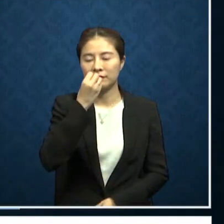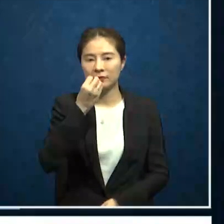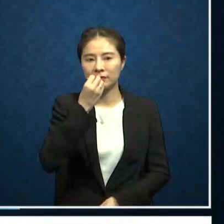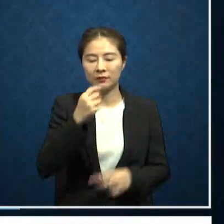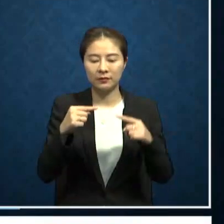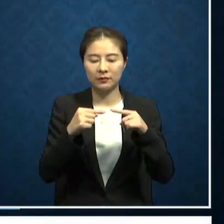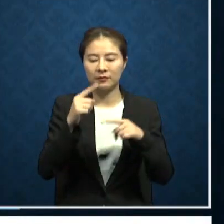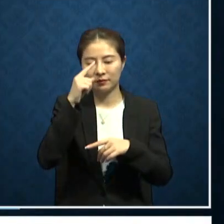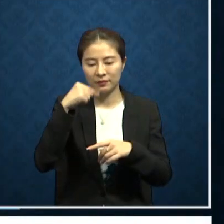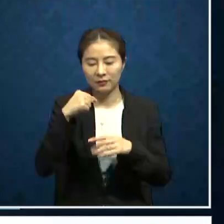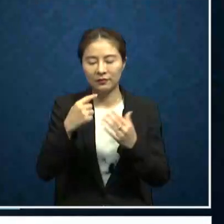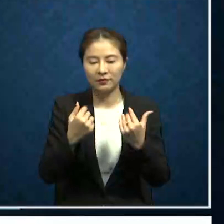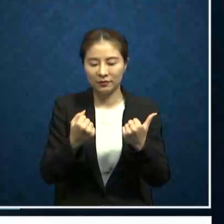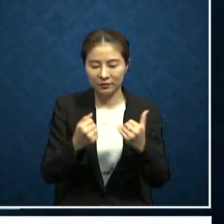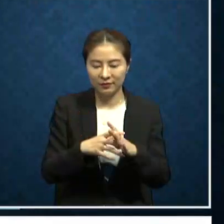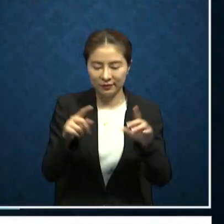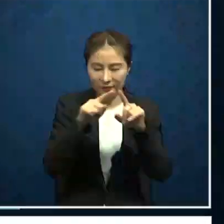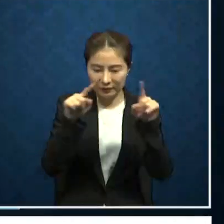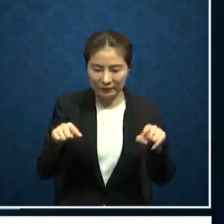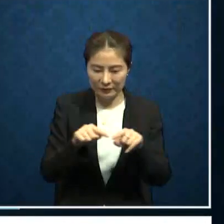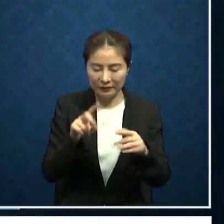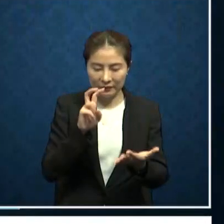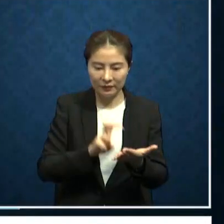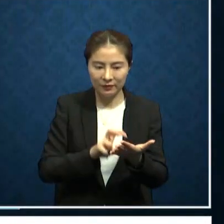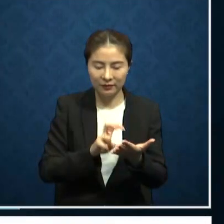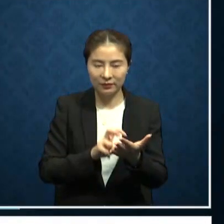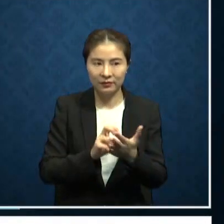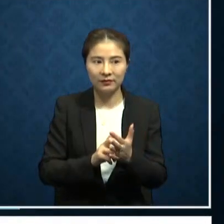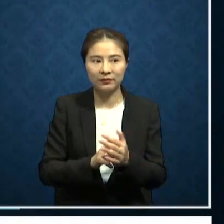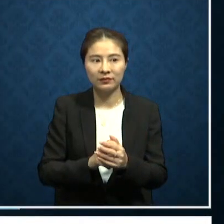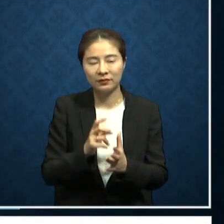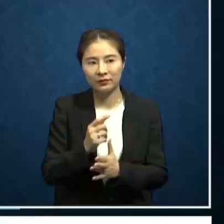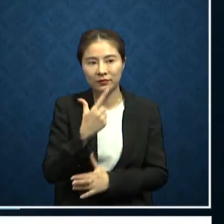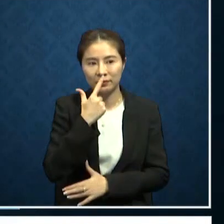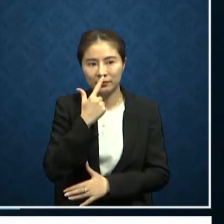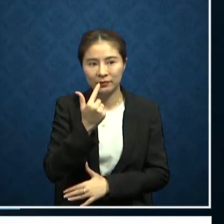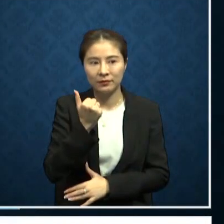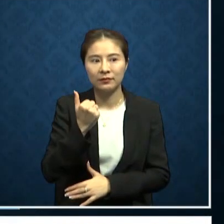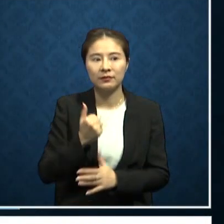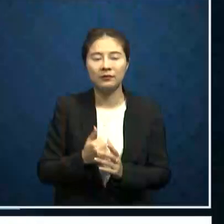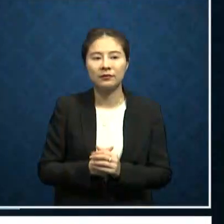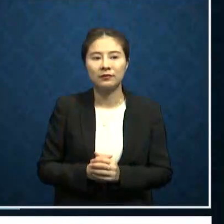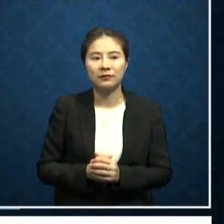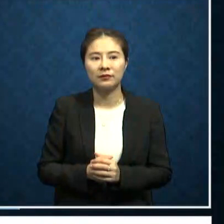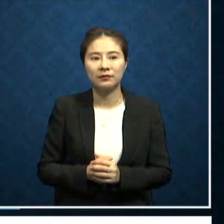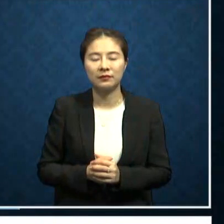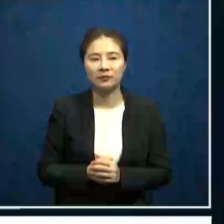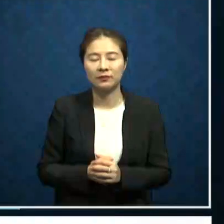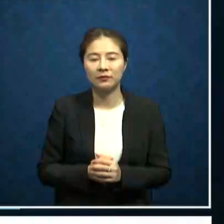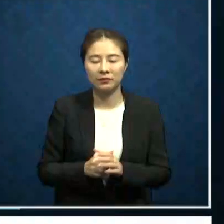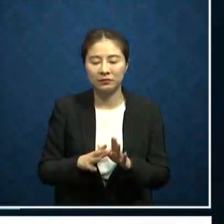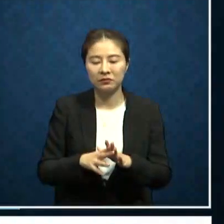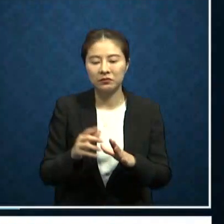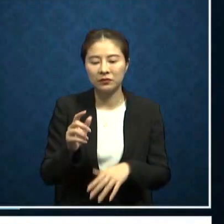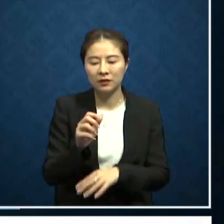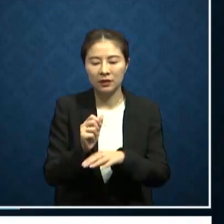รับการประกาศขึ้นทะเบียนมรดกภูมิปัญญาสำรับไทยในระดับชาตินะคะรวมทั้งได้เสนอเมนูอาหารต้ม